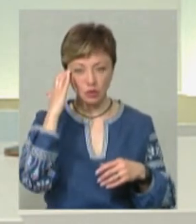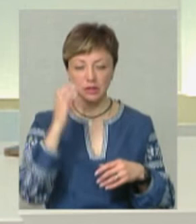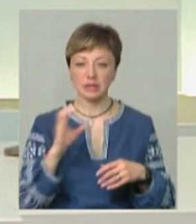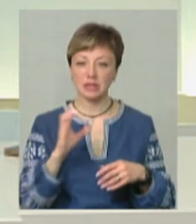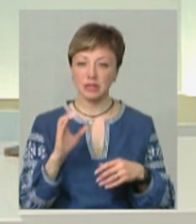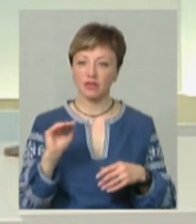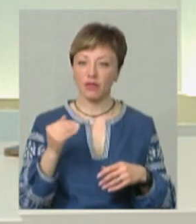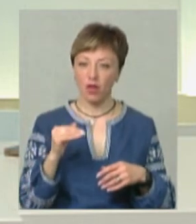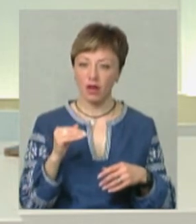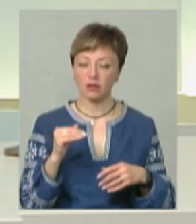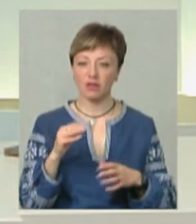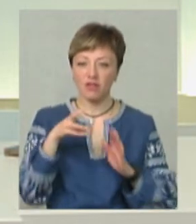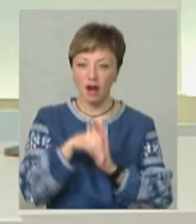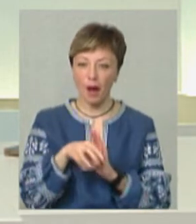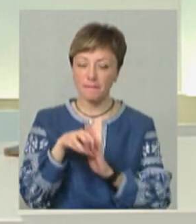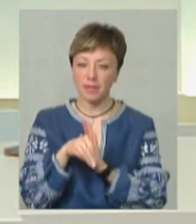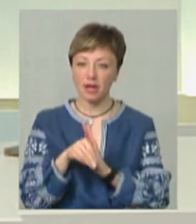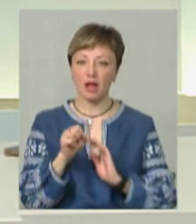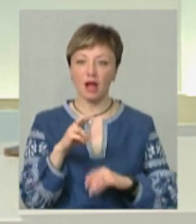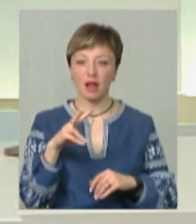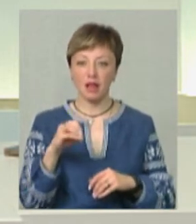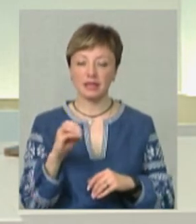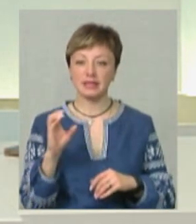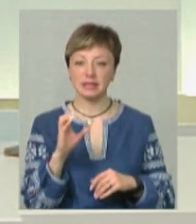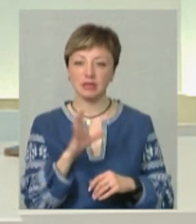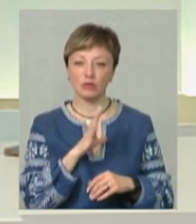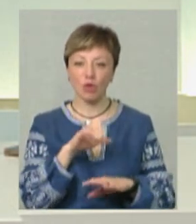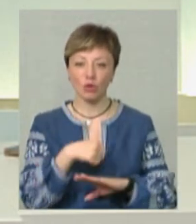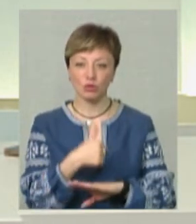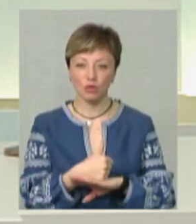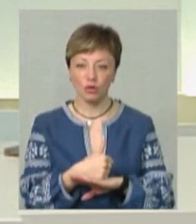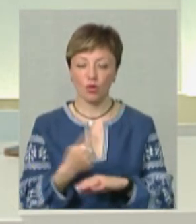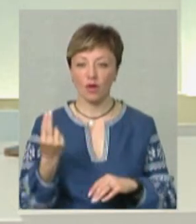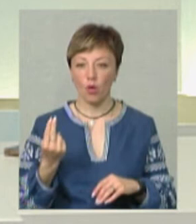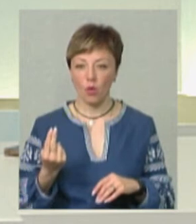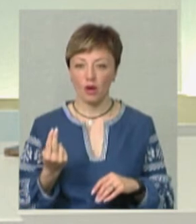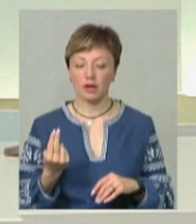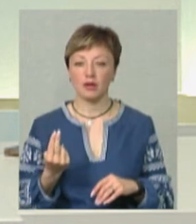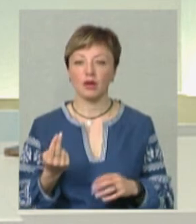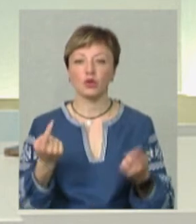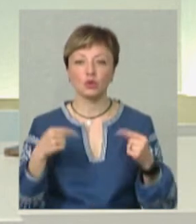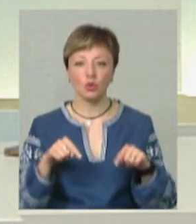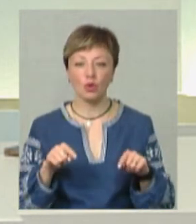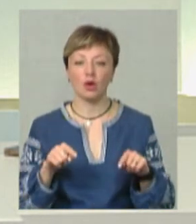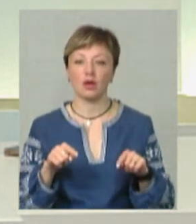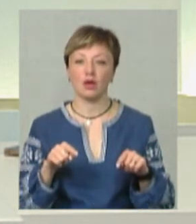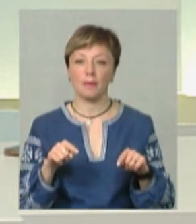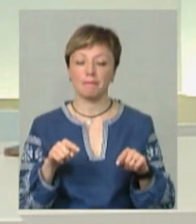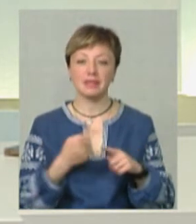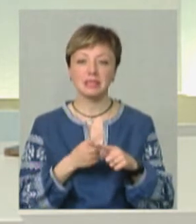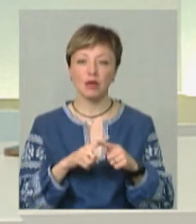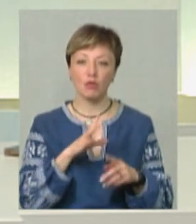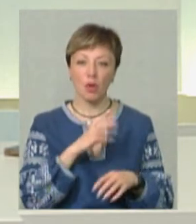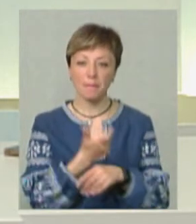синьо з фіолетовим вкрапленням, але якби синій йшов в основі колір. Ось то, але це